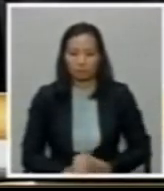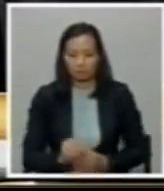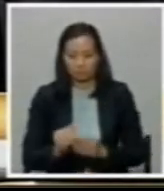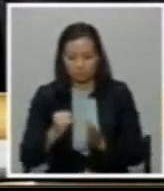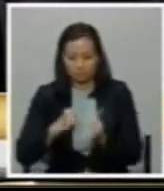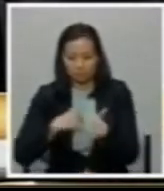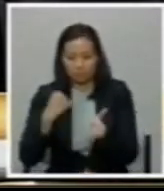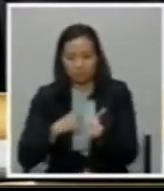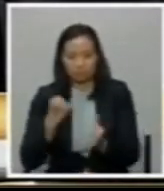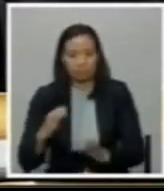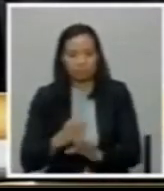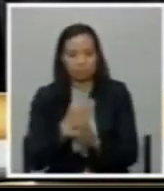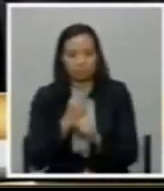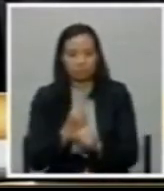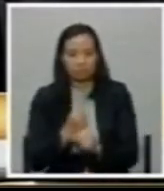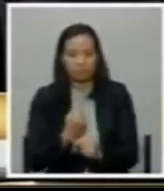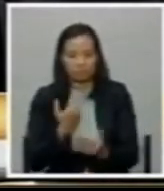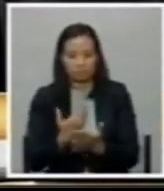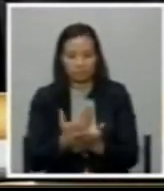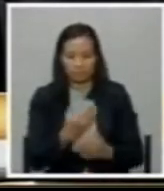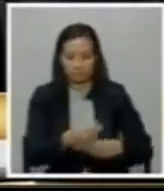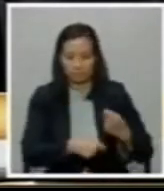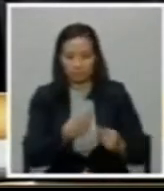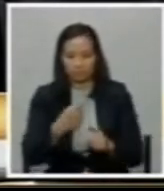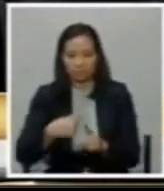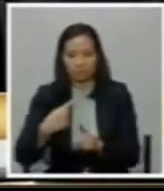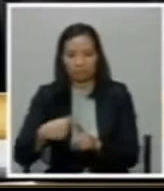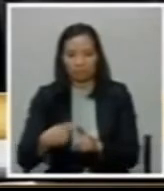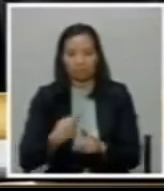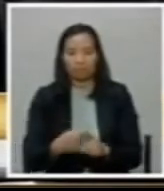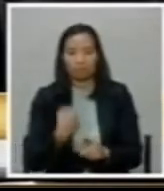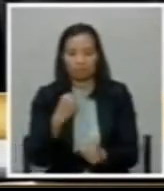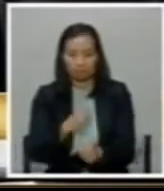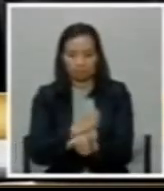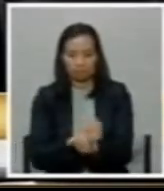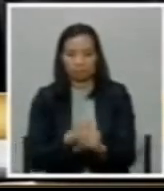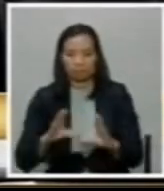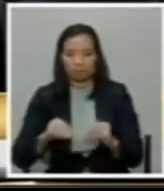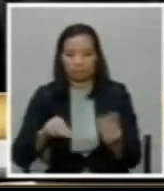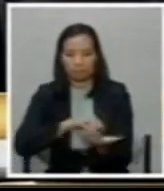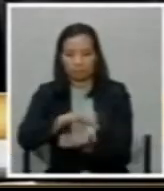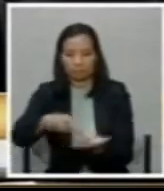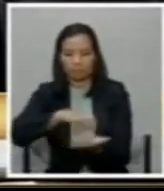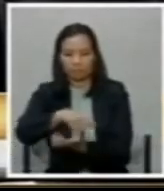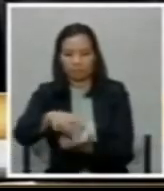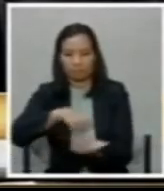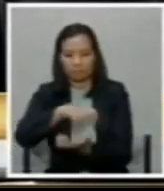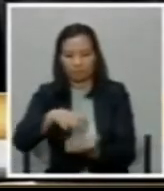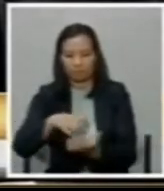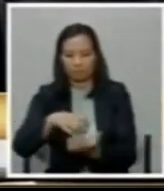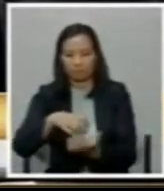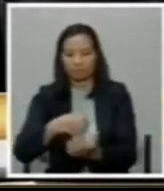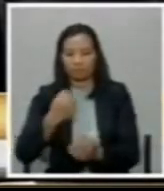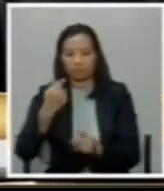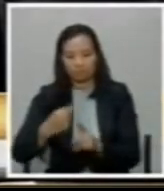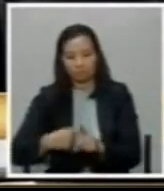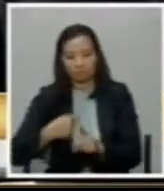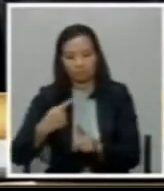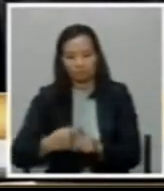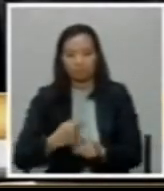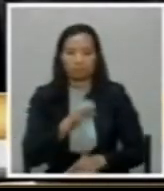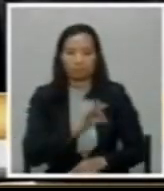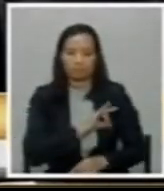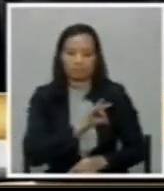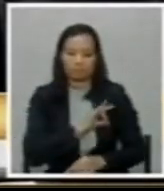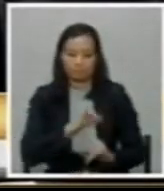ายๆก็คือว่าเงินที่ท่านจ่ายเป็นเงินเดือนเป็นเบี้ยประชุมเนี่ยยังปะปนอยู่กับเงินที่สมา